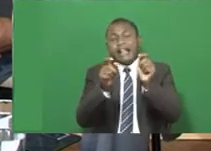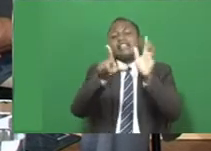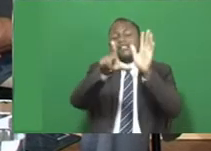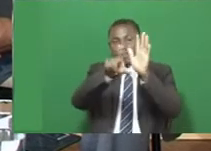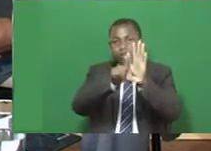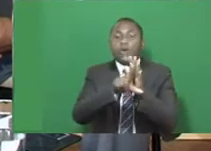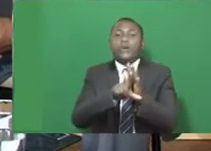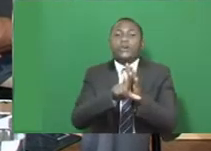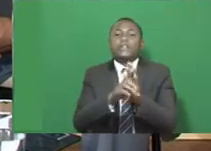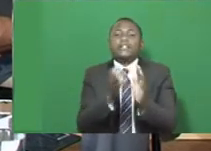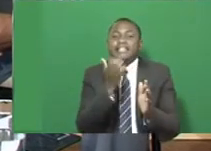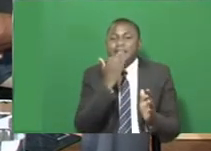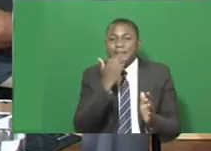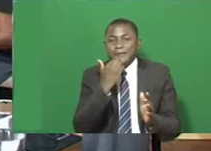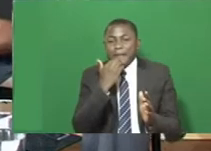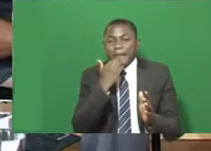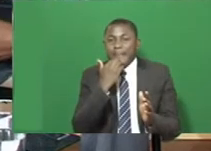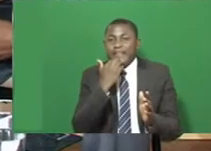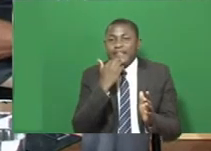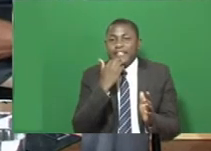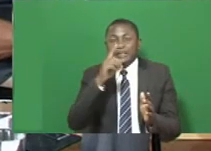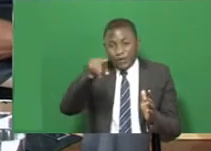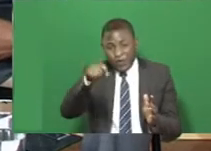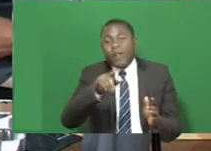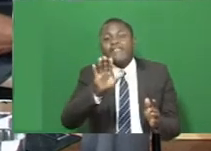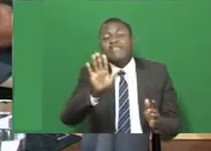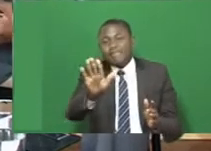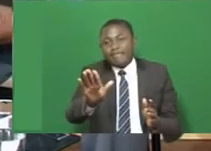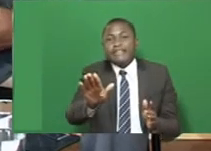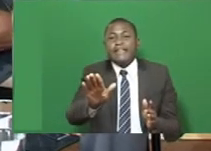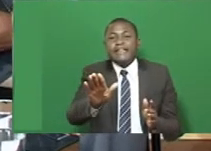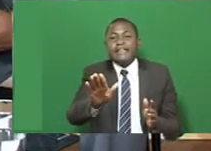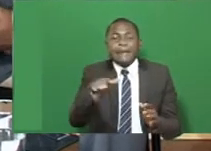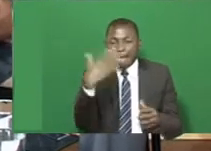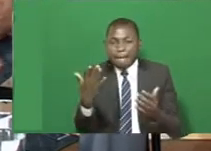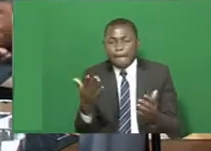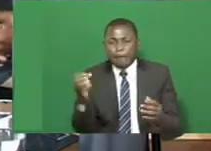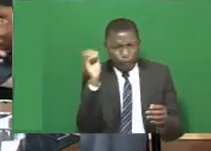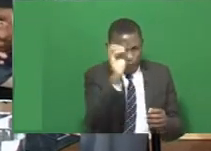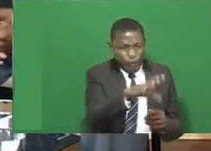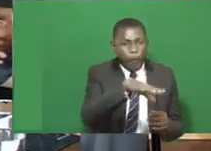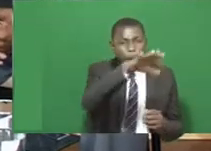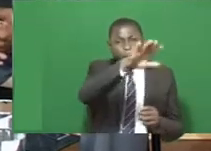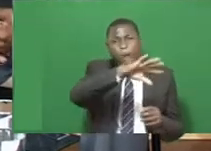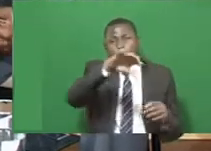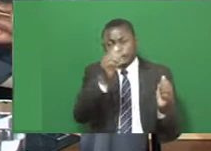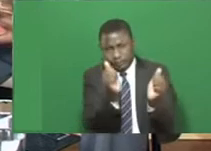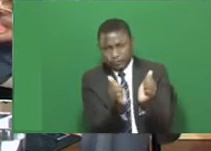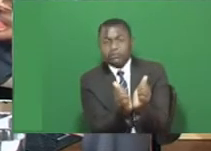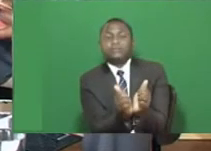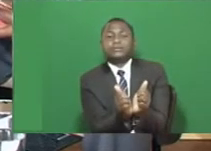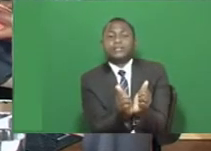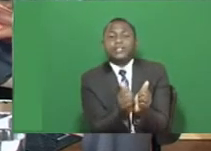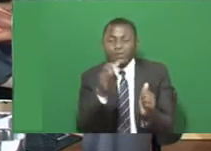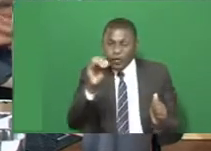ya kukuratidza kuti haukodzere kugarisana nevanhu pane kwavanokuendesa. Yeah. Saka iya anotoziziva na isatani. Anotoziziva.